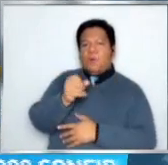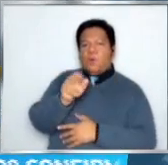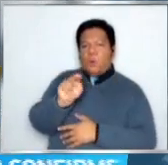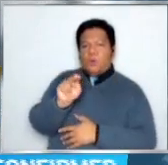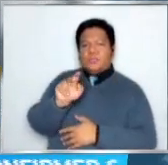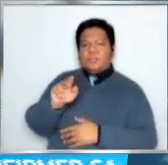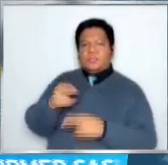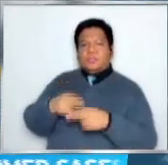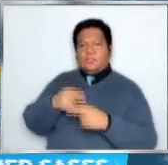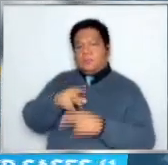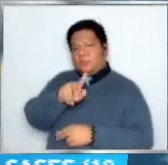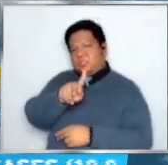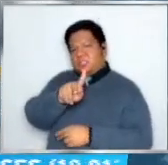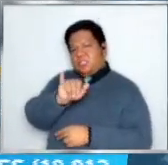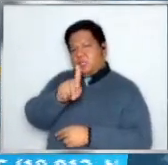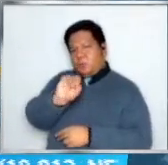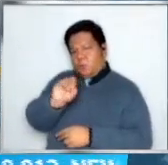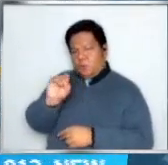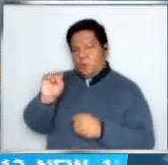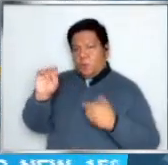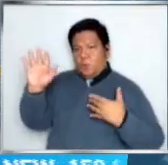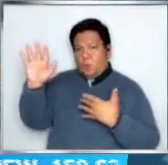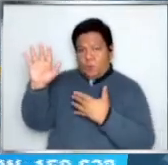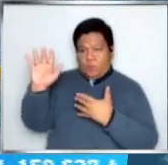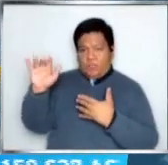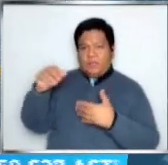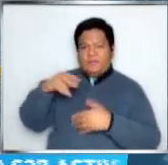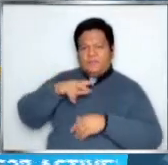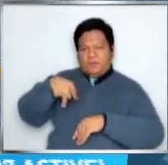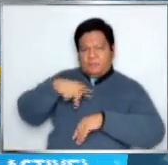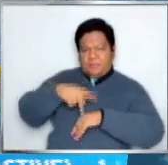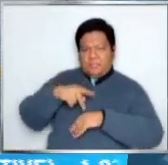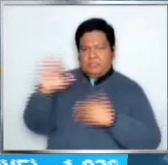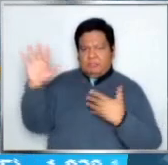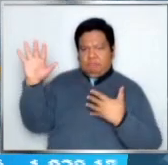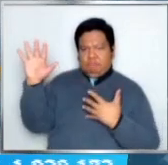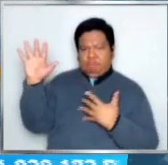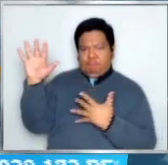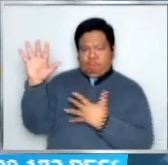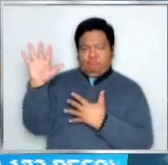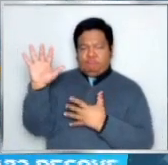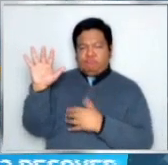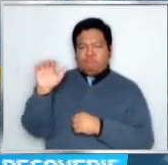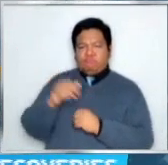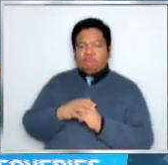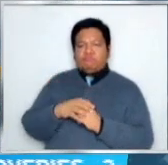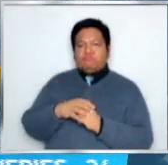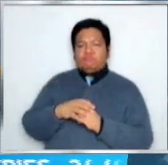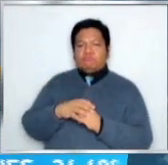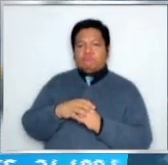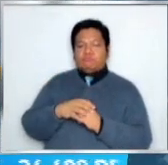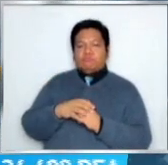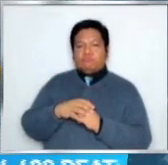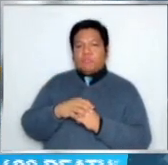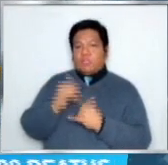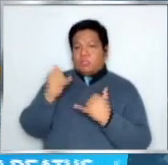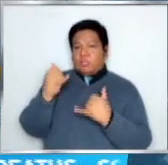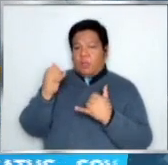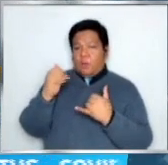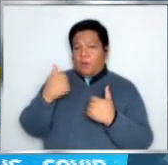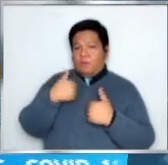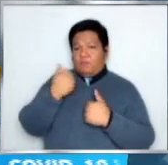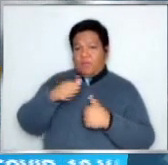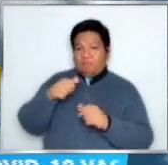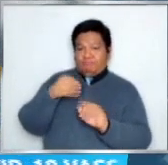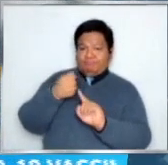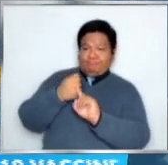ating eastern boundary ng Philippine Air Responsibility. Sa ngayon, wala itong direktang epekto. Wala pong nakataas na warning